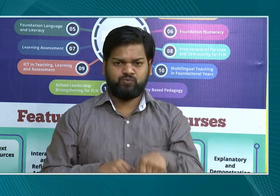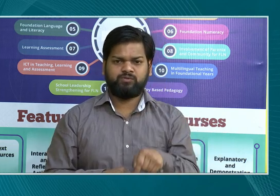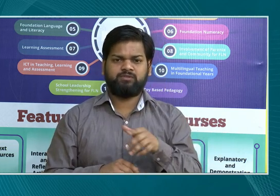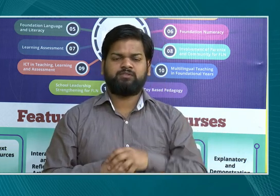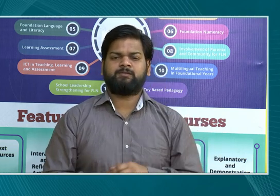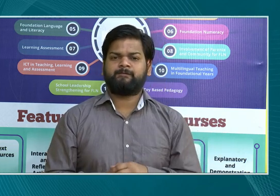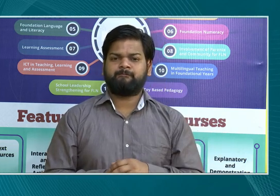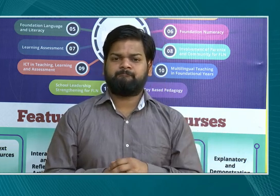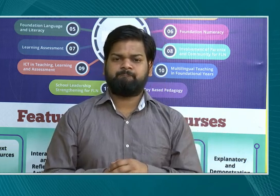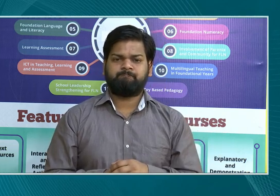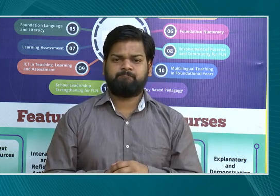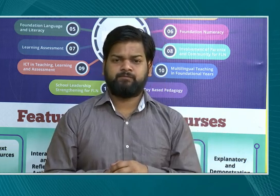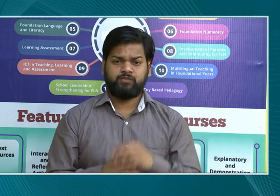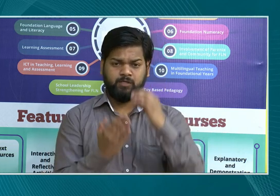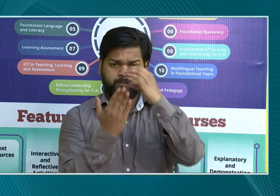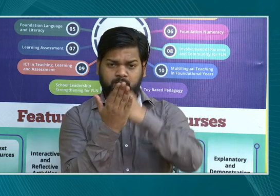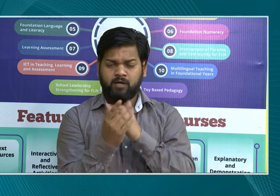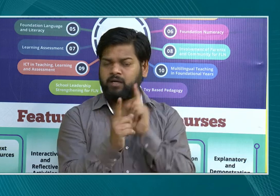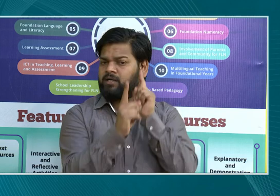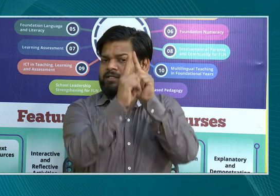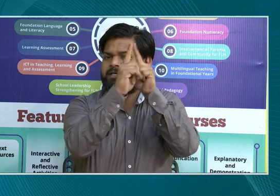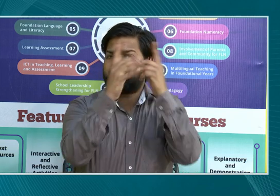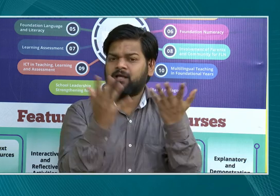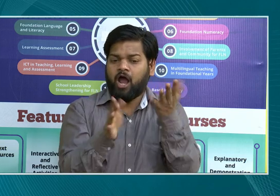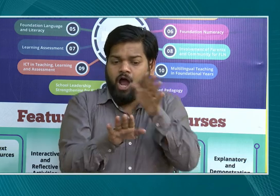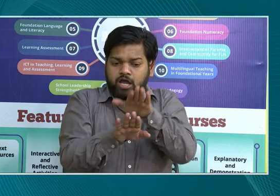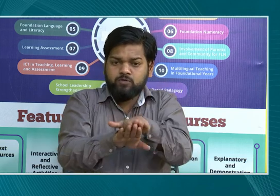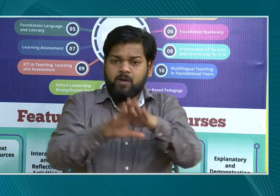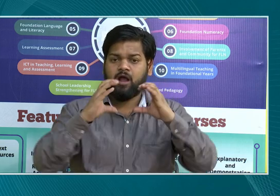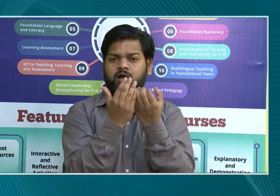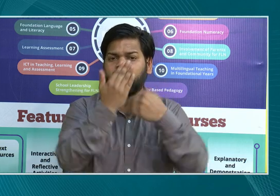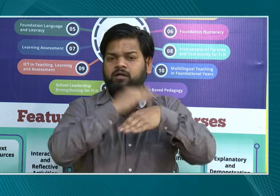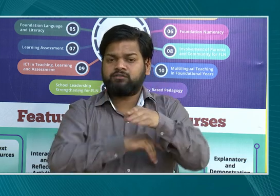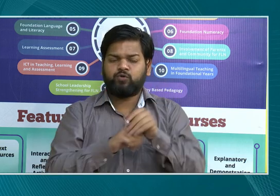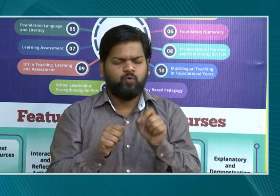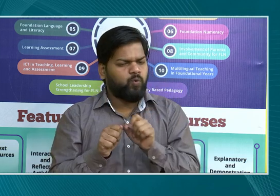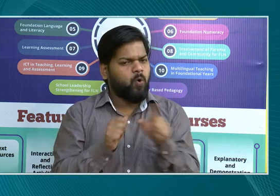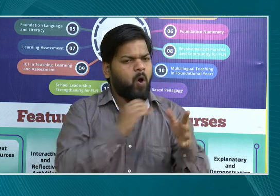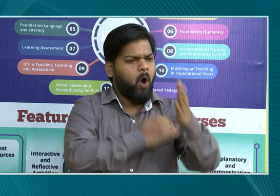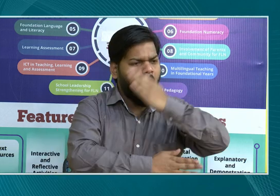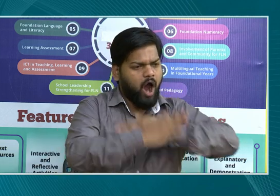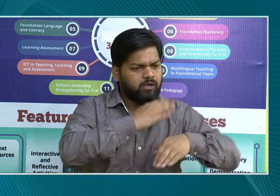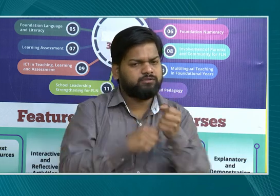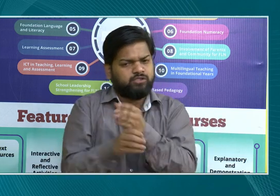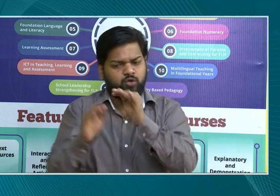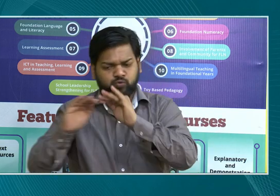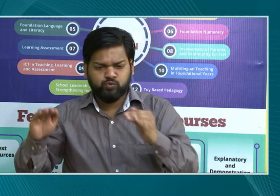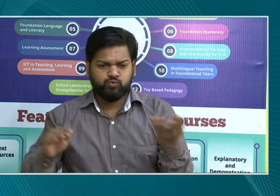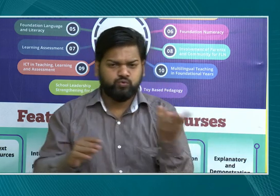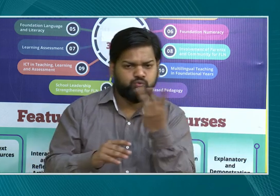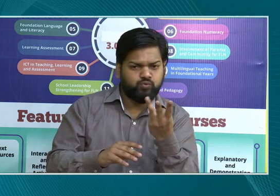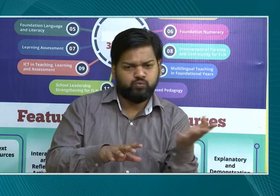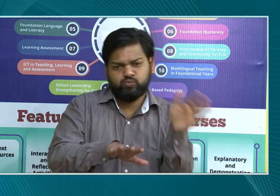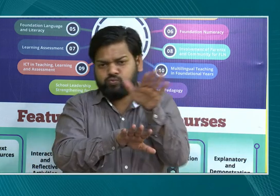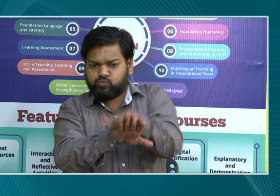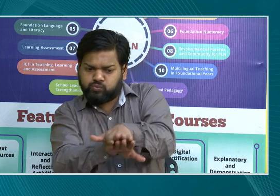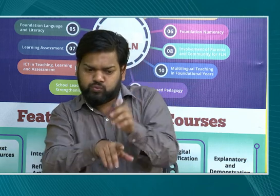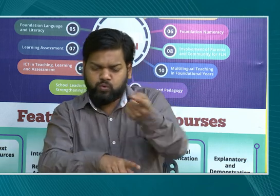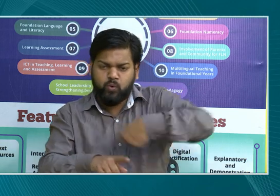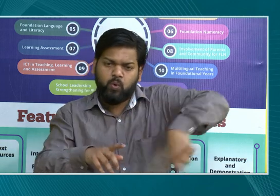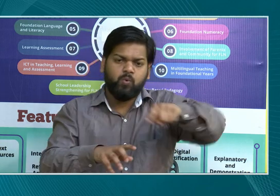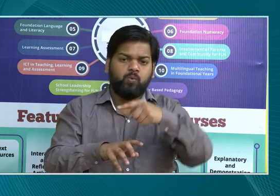परपज है हमारा बच्चों को सबको एक साथ बैठक पटना अध्यापक को सबसे पहले अपनी कक्षा के वातावरण के बड़े में मालूम होना